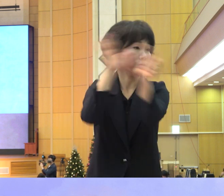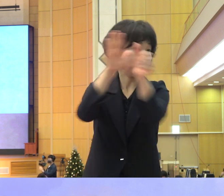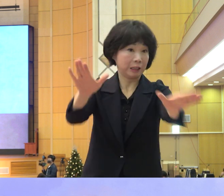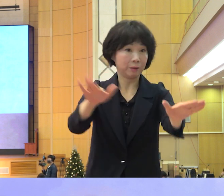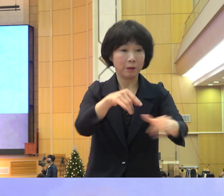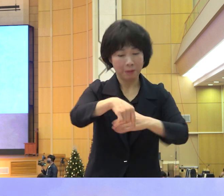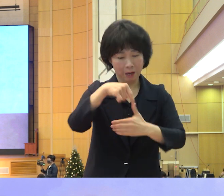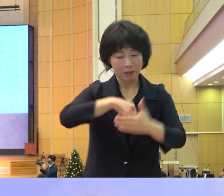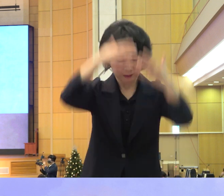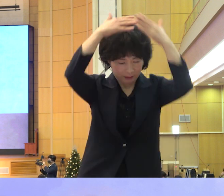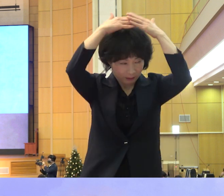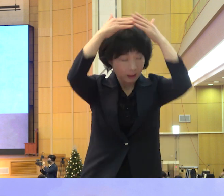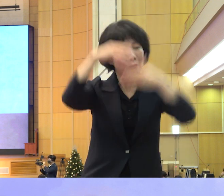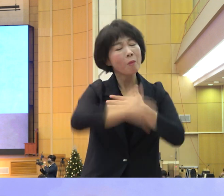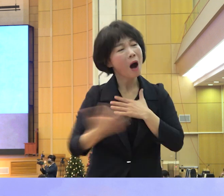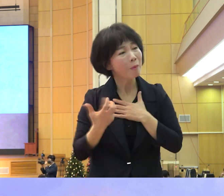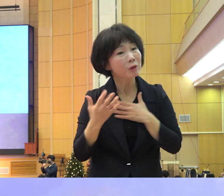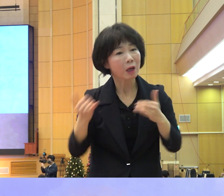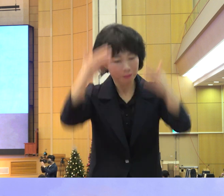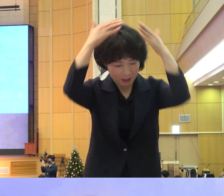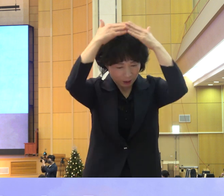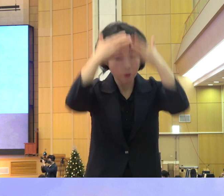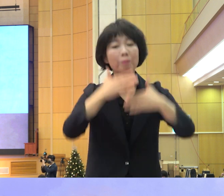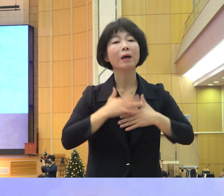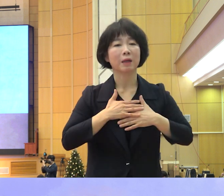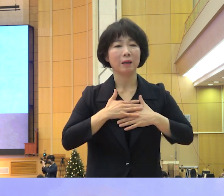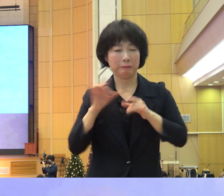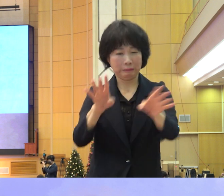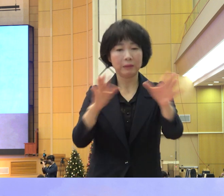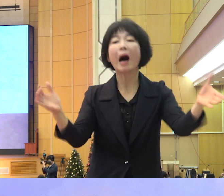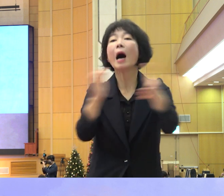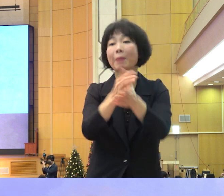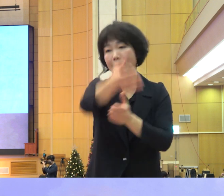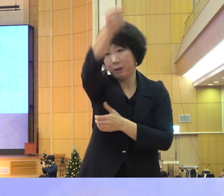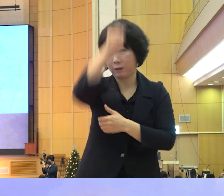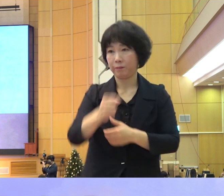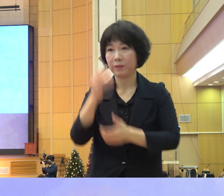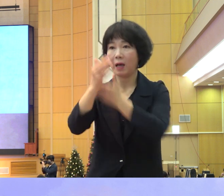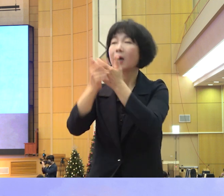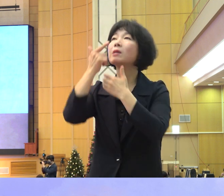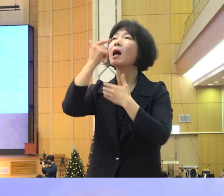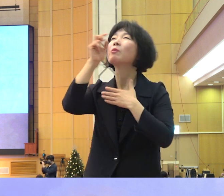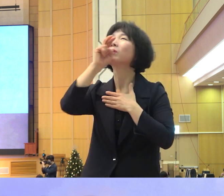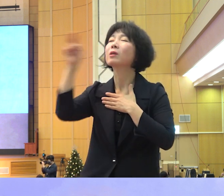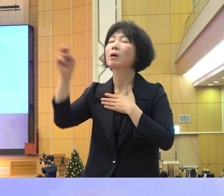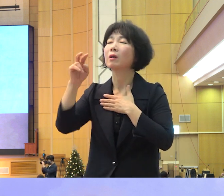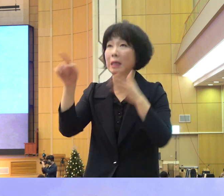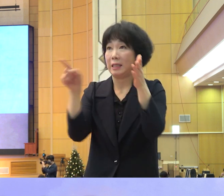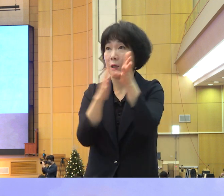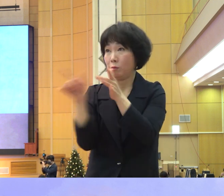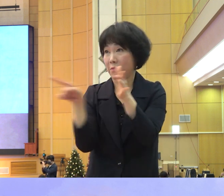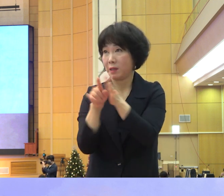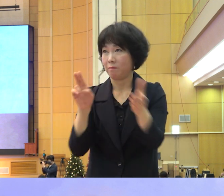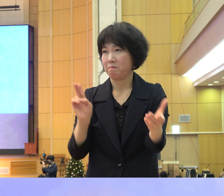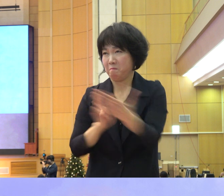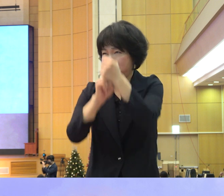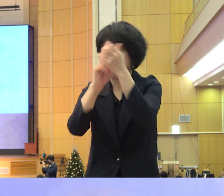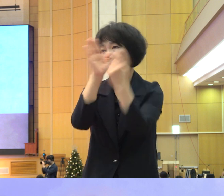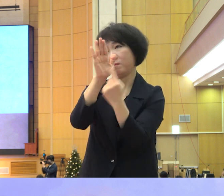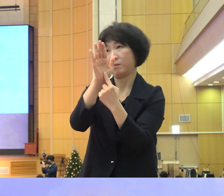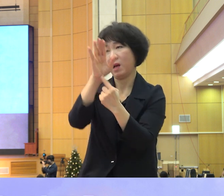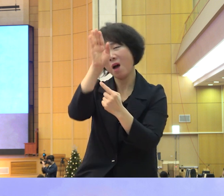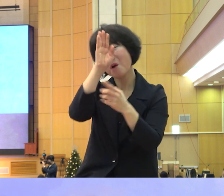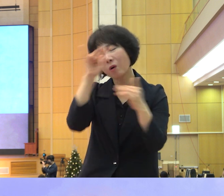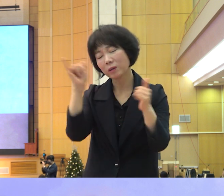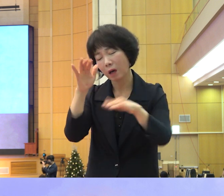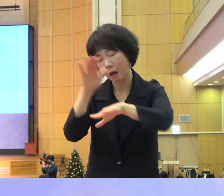믿고 받으시길 바라고 아멘 하시길 바랍니다. 하나님 아버지요, 믿는 자들에게 표적이 따르리니